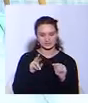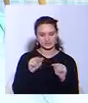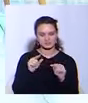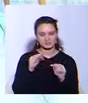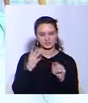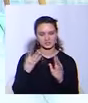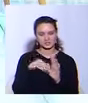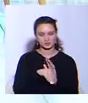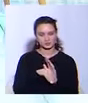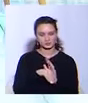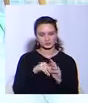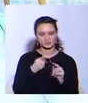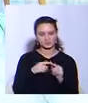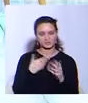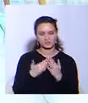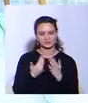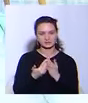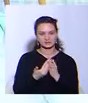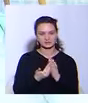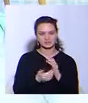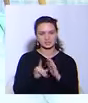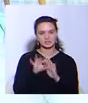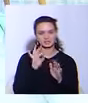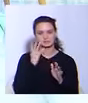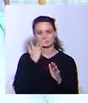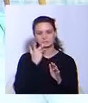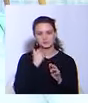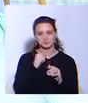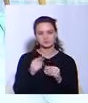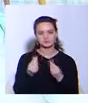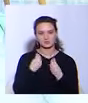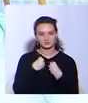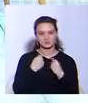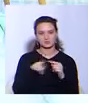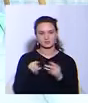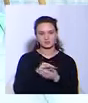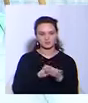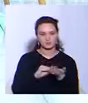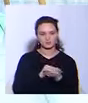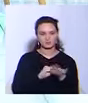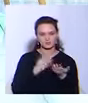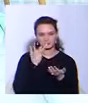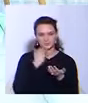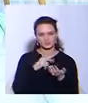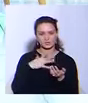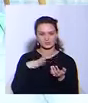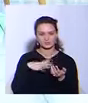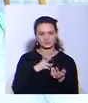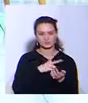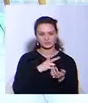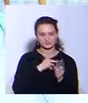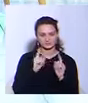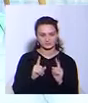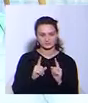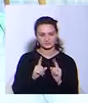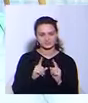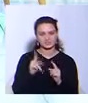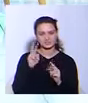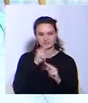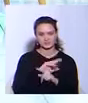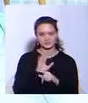დემეტრეს ჩართული აი მხრივ, რომ მაგალითად, ანუ არჩევს ფერებს და გვაწვდის და ამას იმეორებს ფერებს ქართულად და ინგლისურად და საკმაოდ